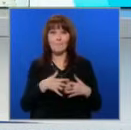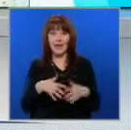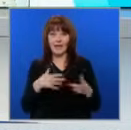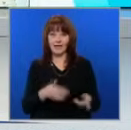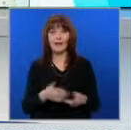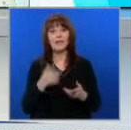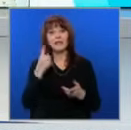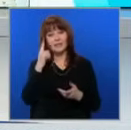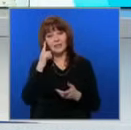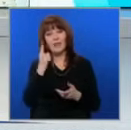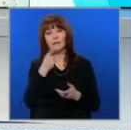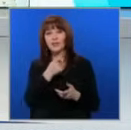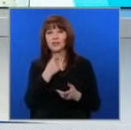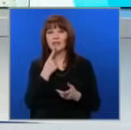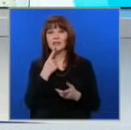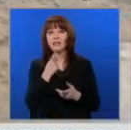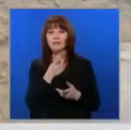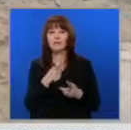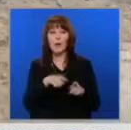е близък съюзник на Тел Авив.